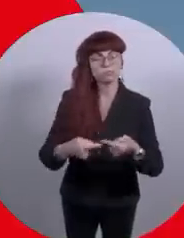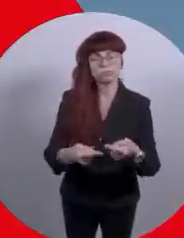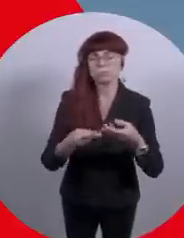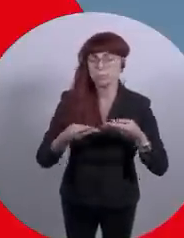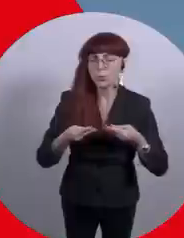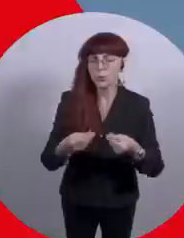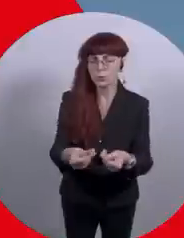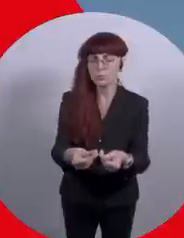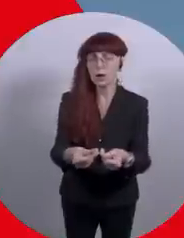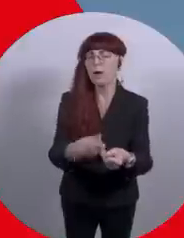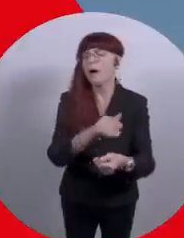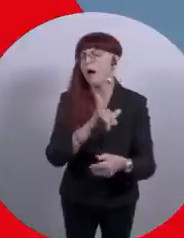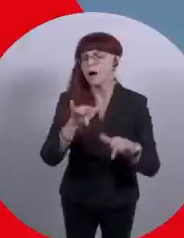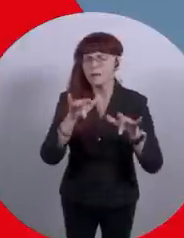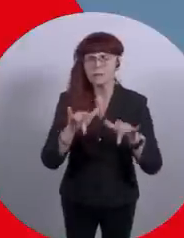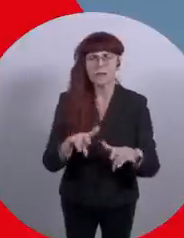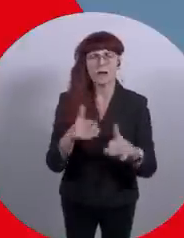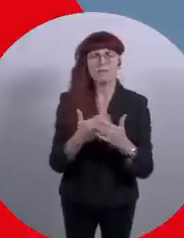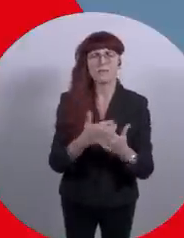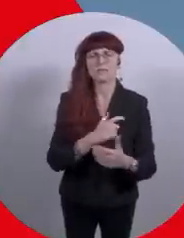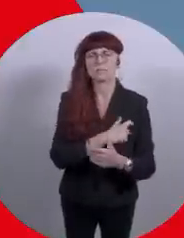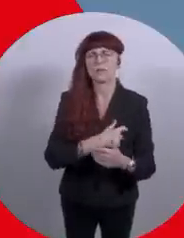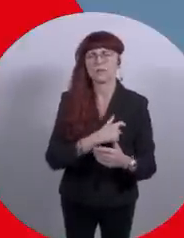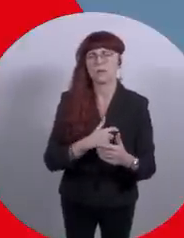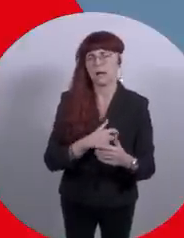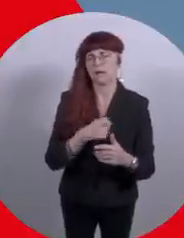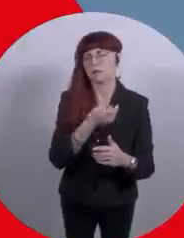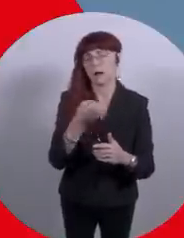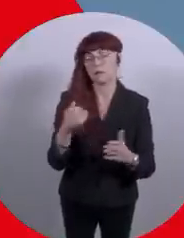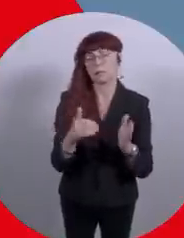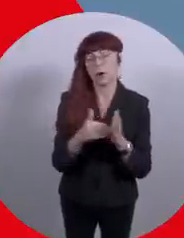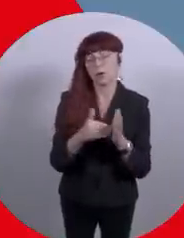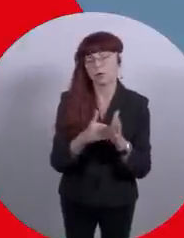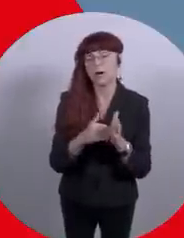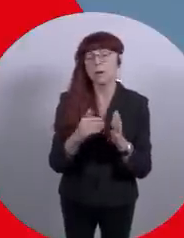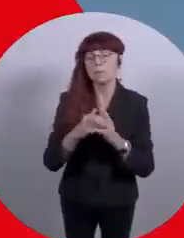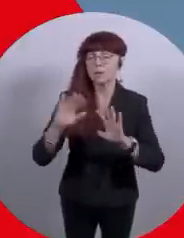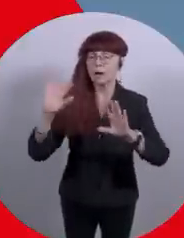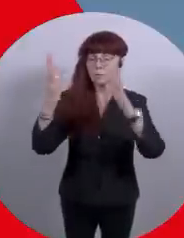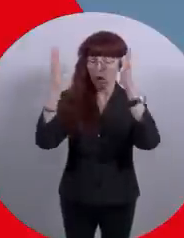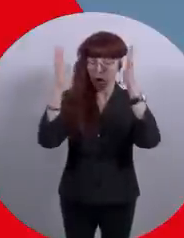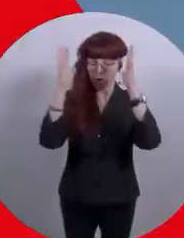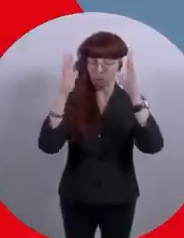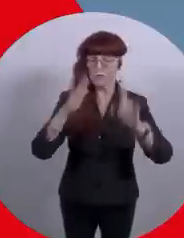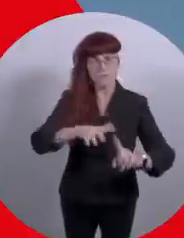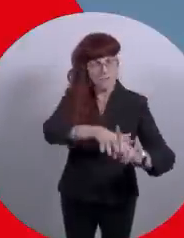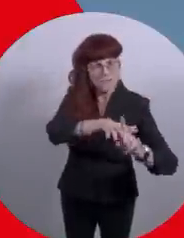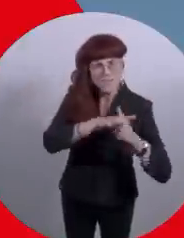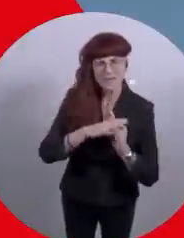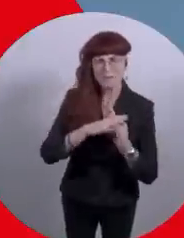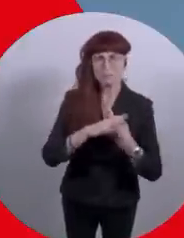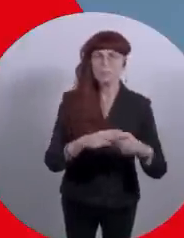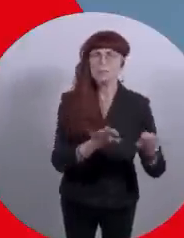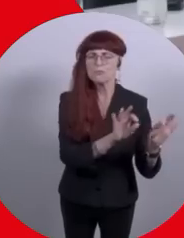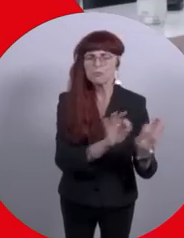alles da ist was ein Parteitag braucht bitte einen kräftigen Applaus für dieses Team